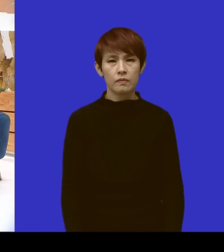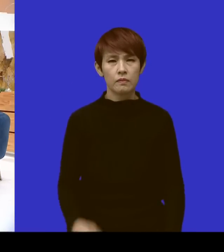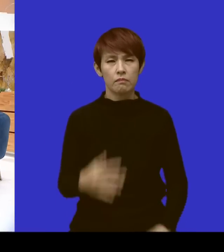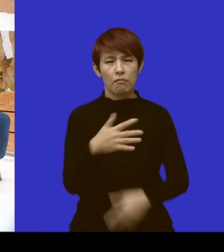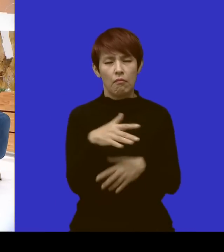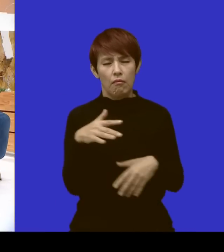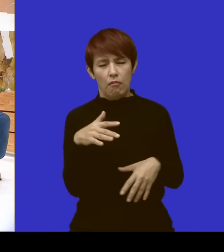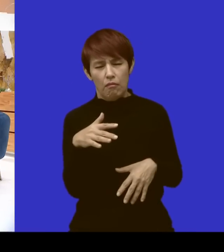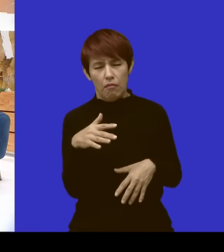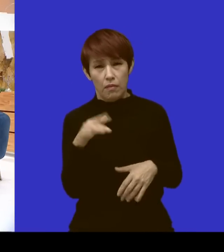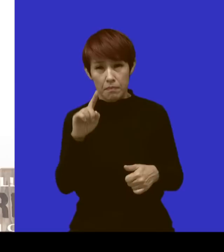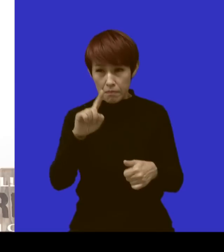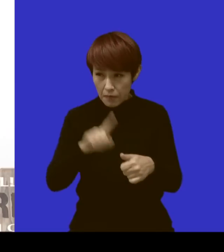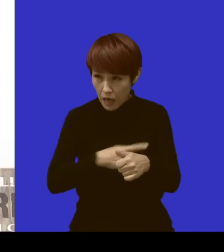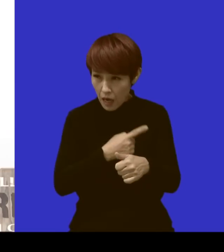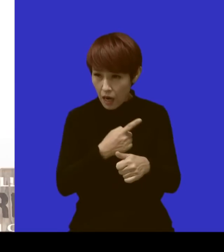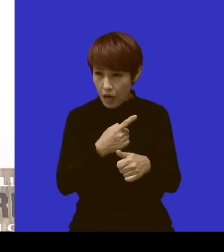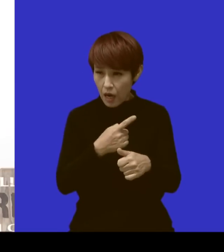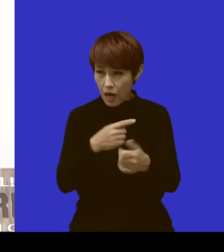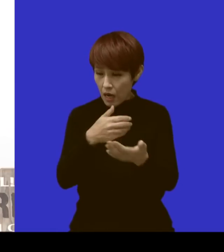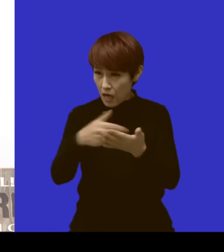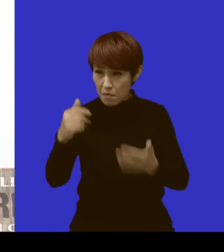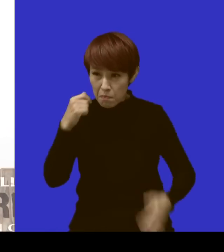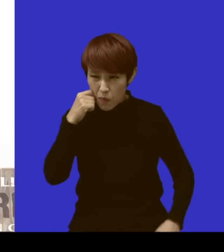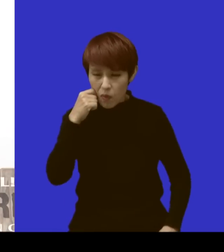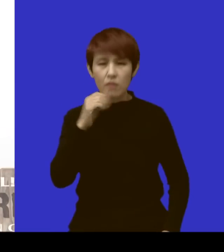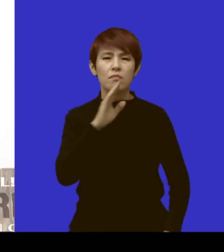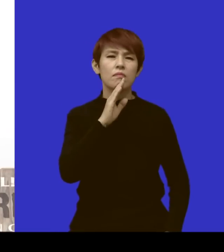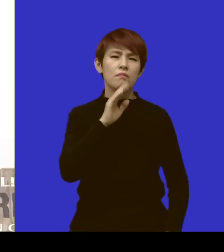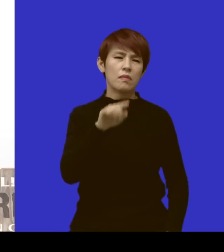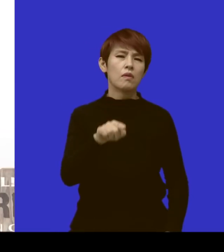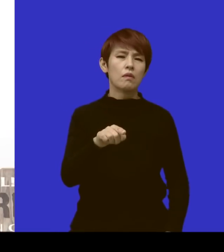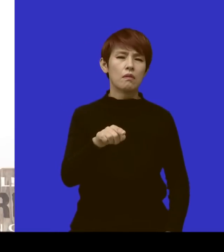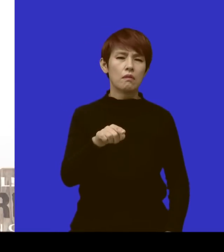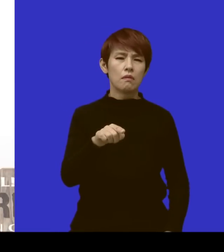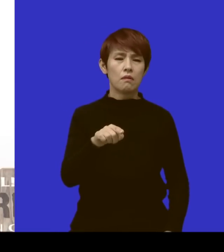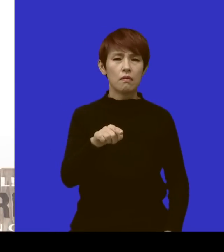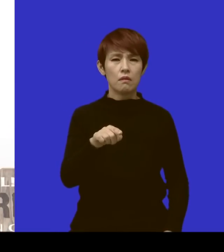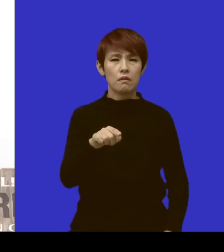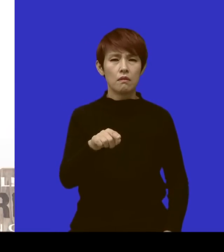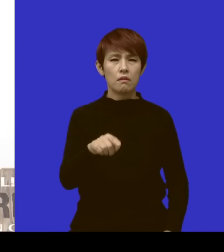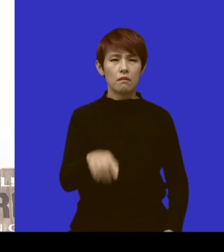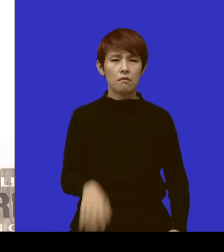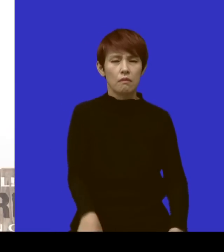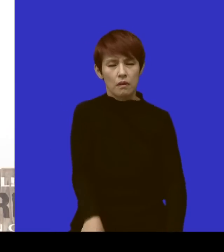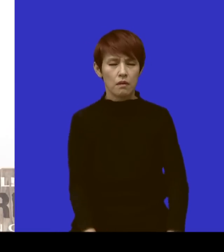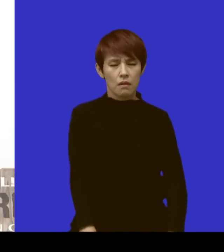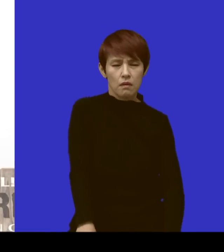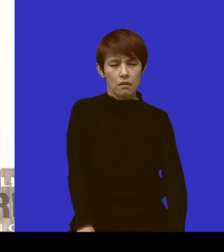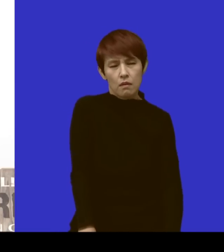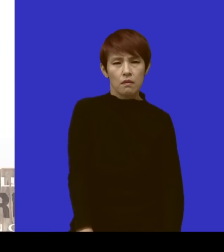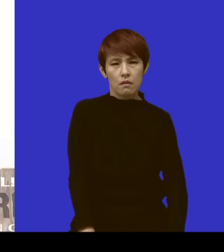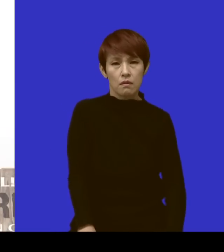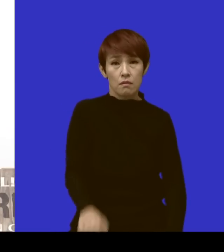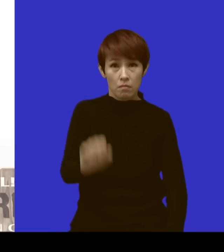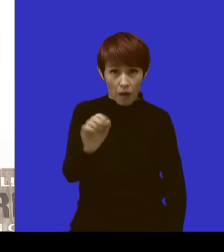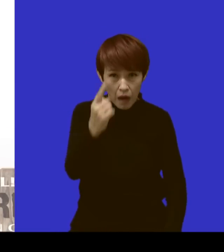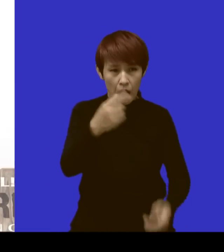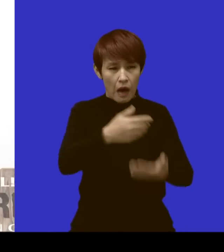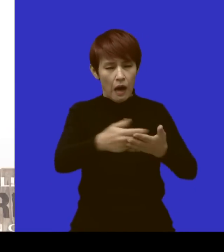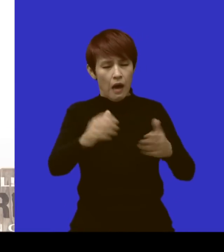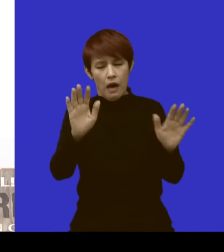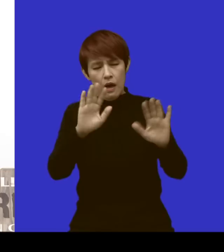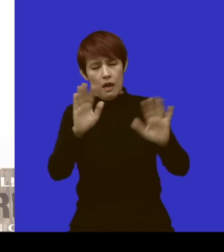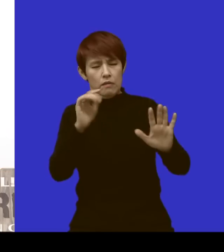와서 그림을 못 그리는 거예요? 네, 일시적으로 그렇게 온 다음부터는 예. 그걸